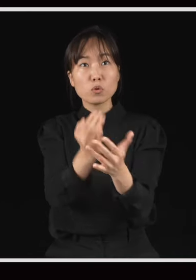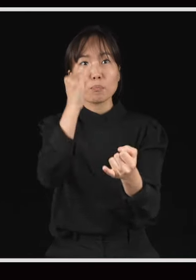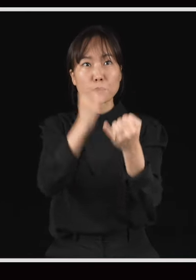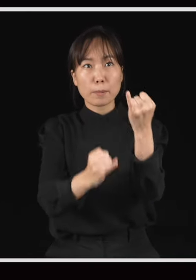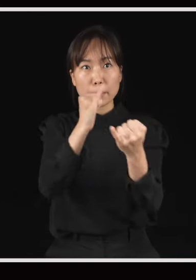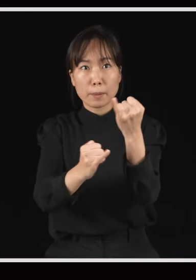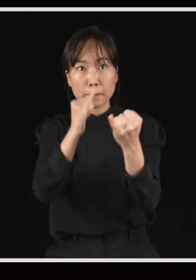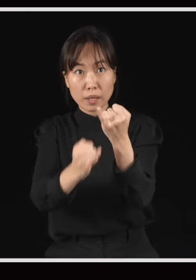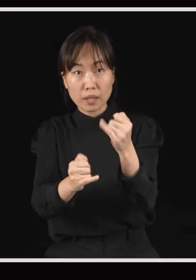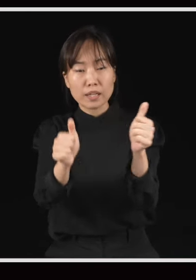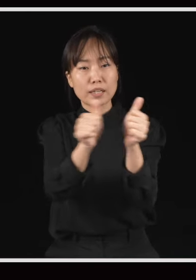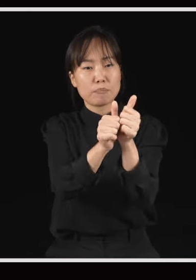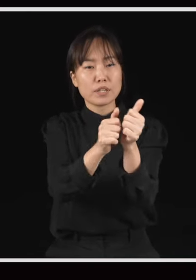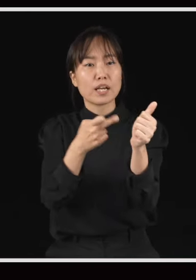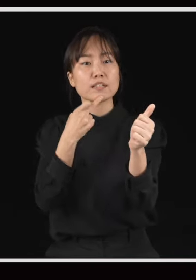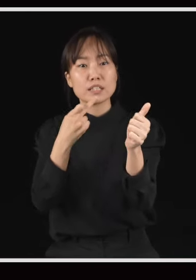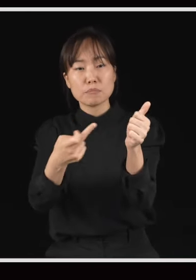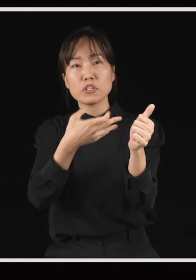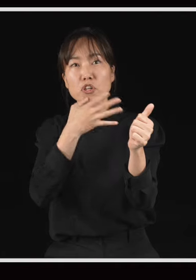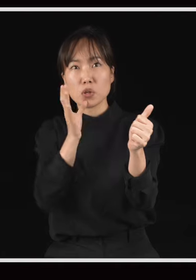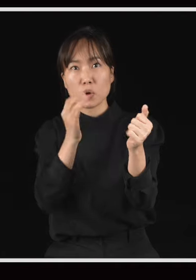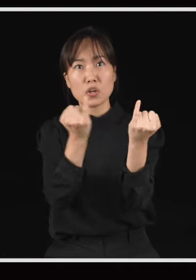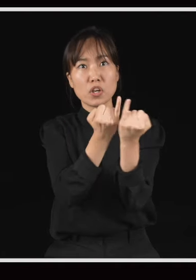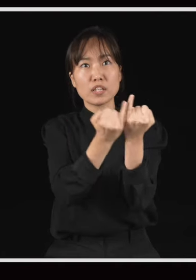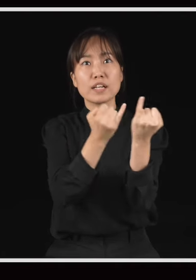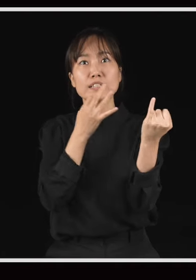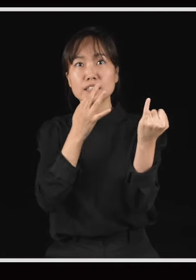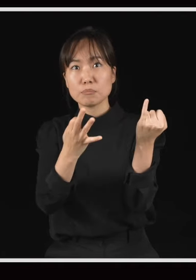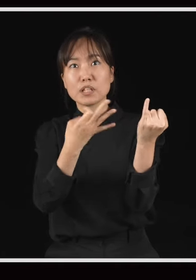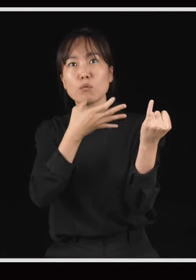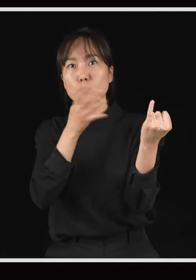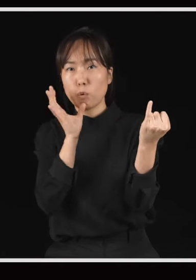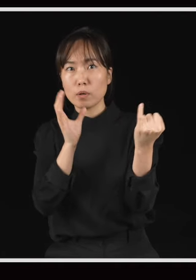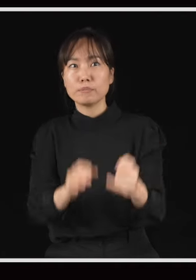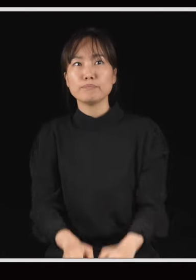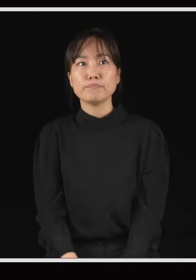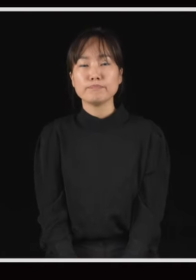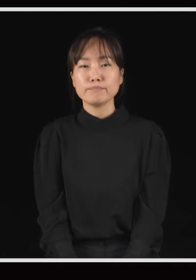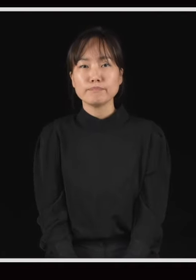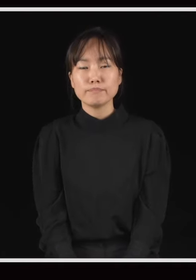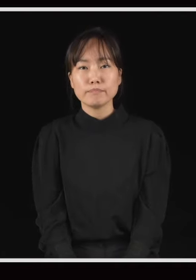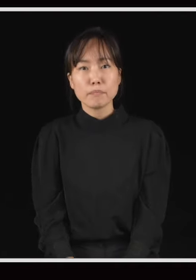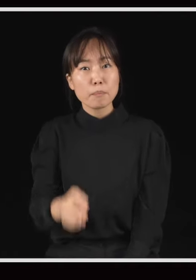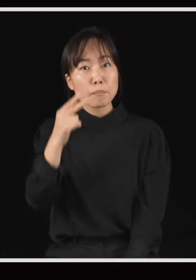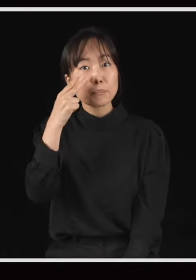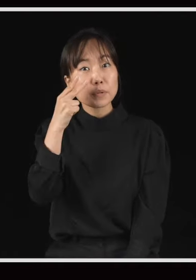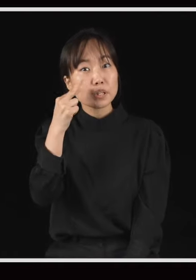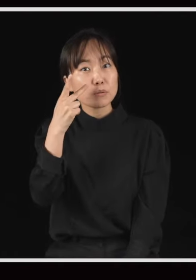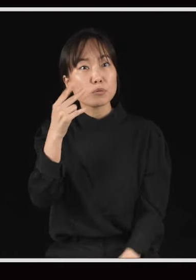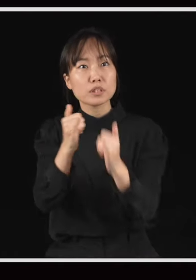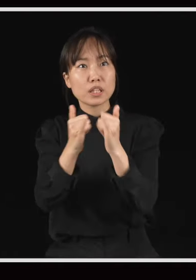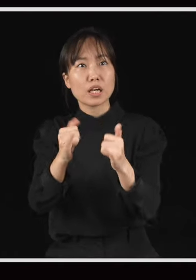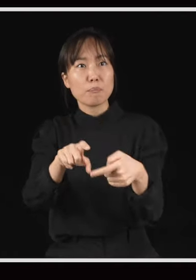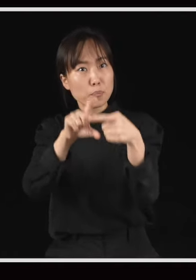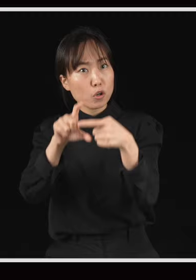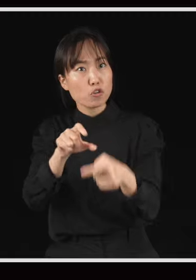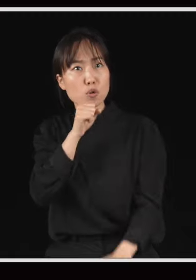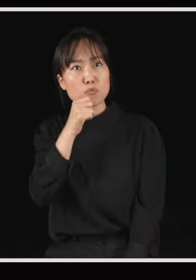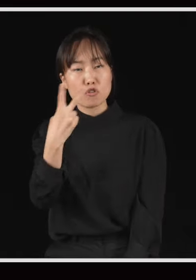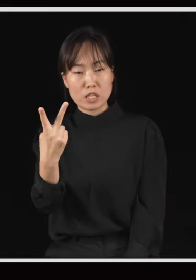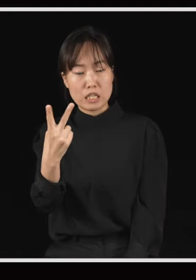5가지를 모두 미실천하면은 남자는 12년, 여자는 14년 날아갑니다. 미국 사람들은